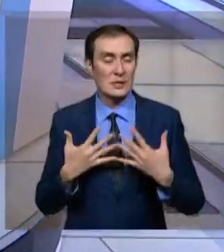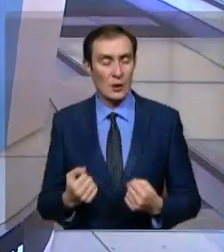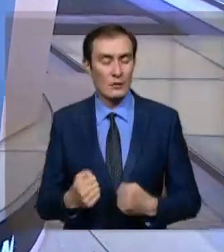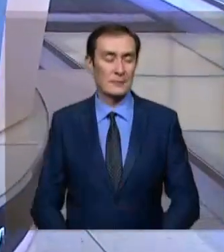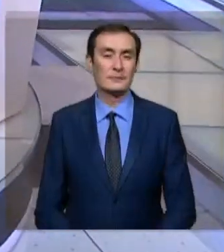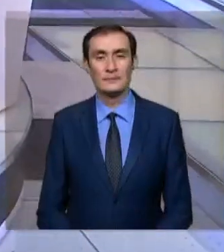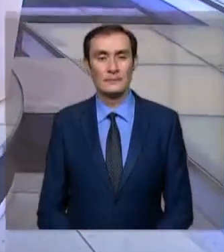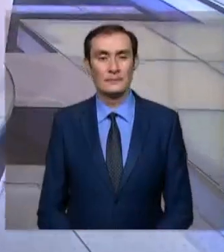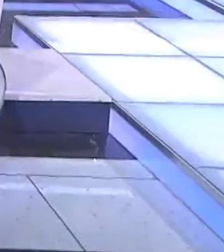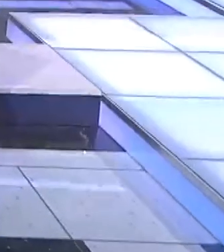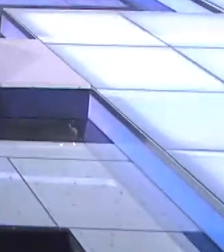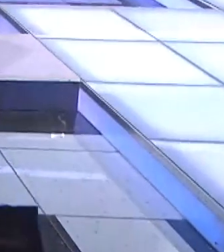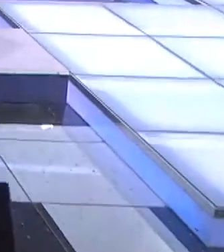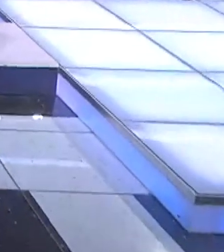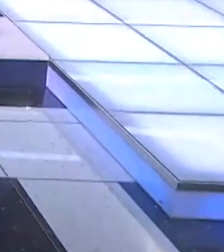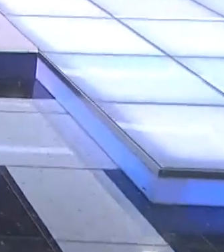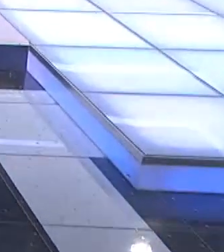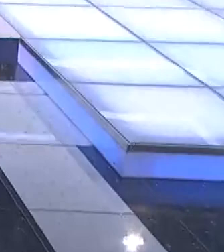И до встречи в эфире.